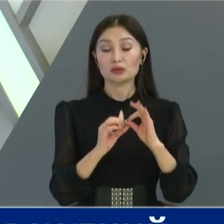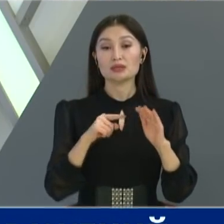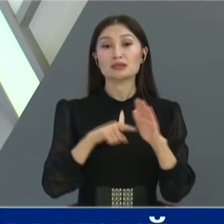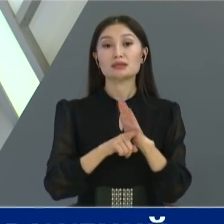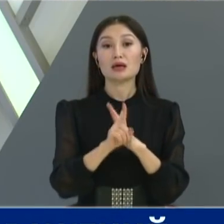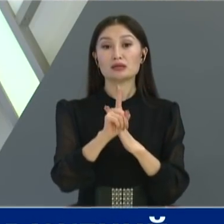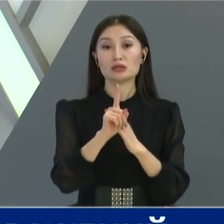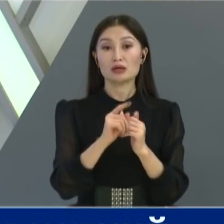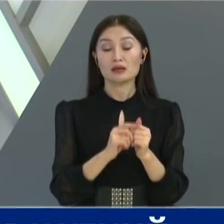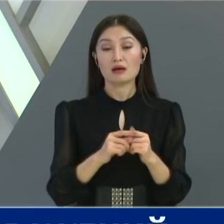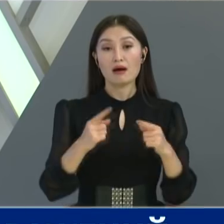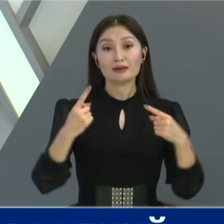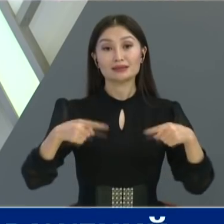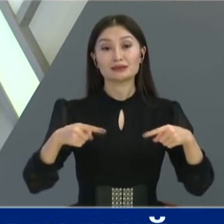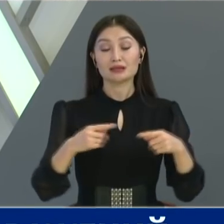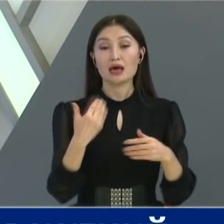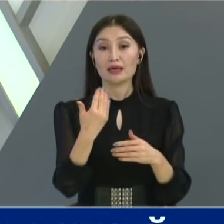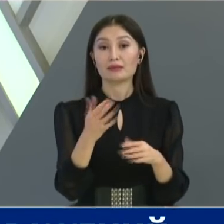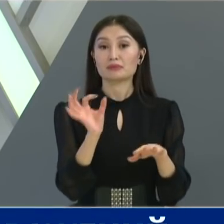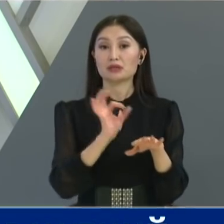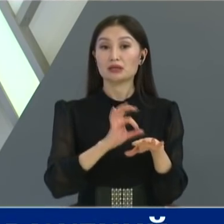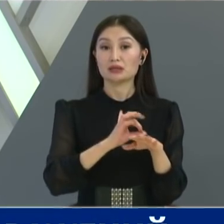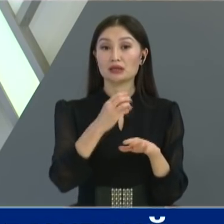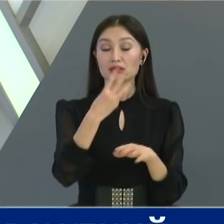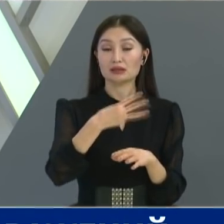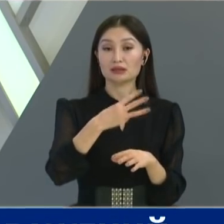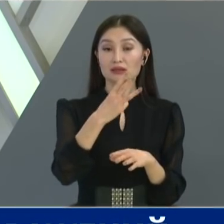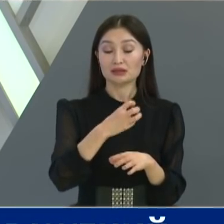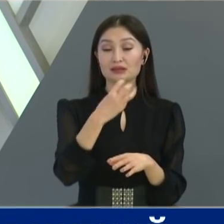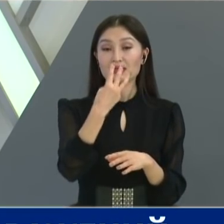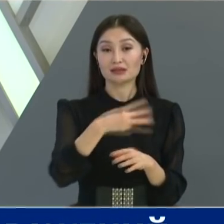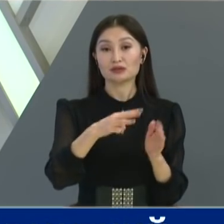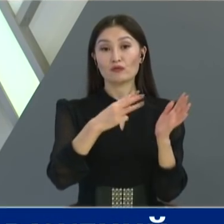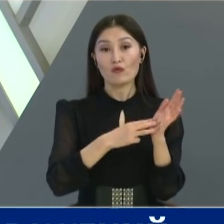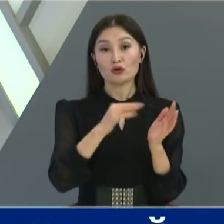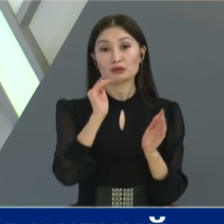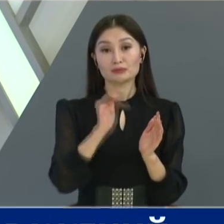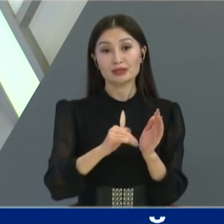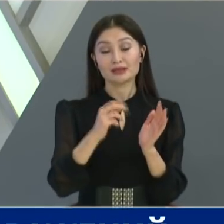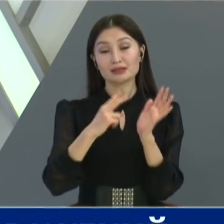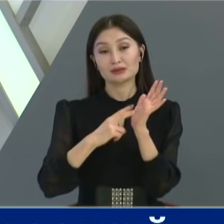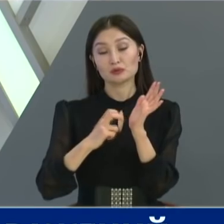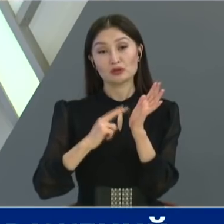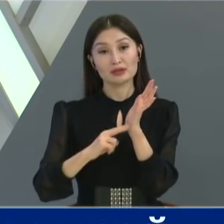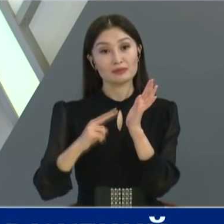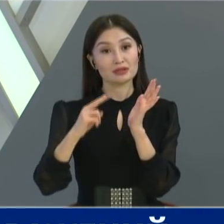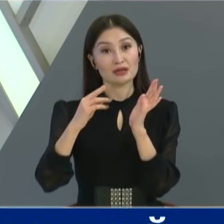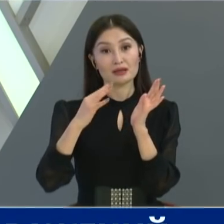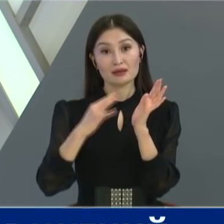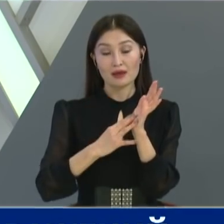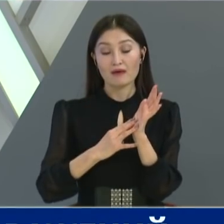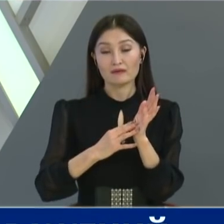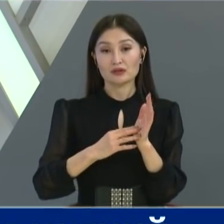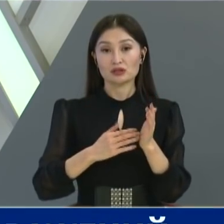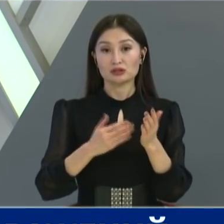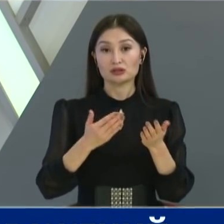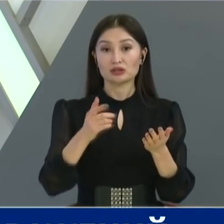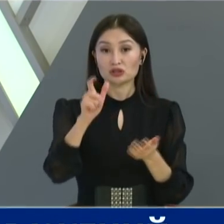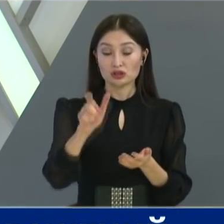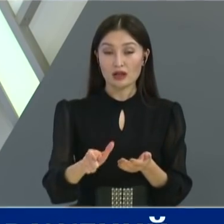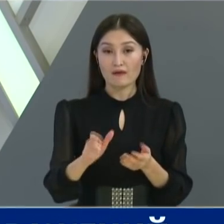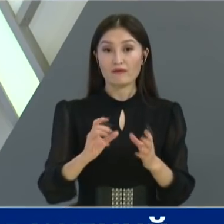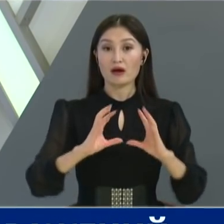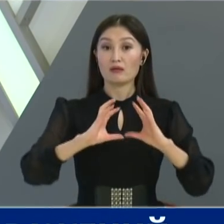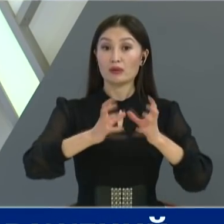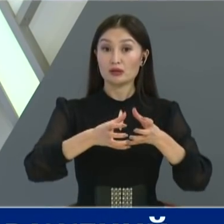кризиса. По данным ВОЗ, им заразились 338 779 жителей планеты. В начале